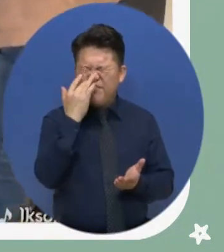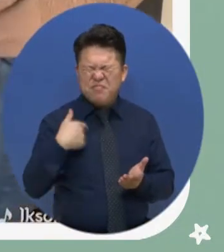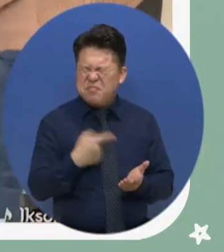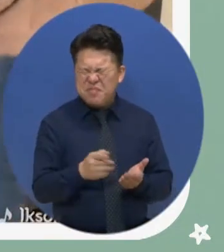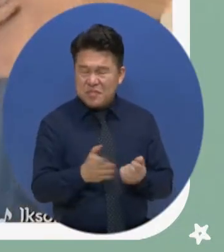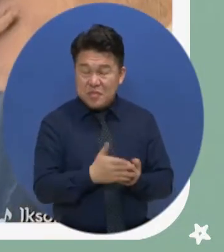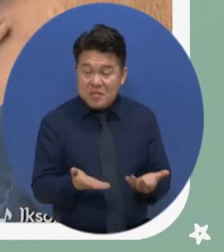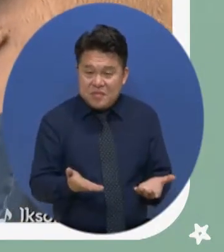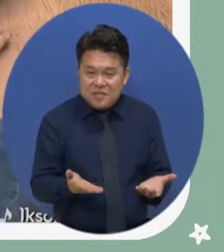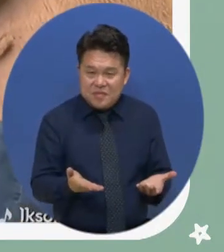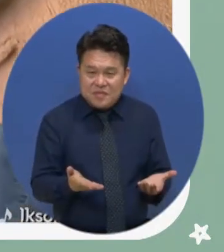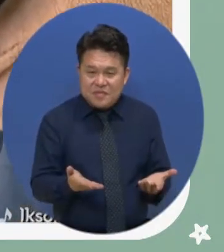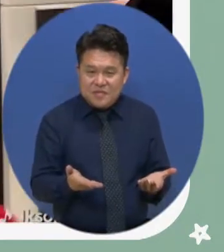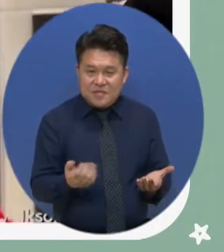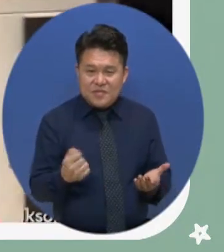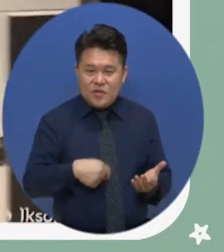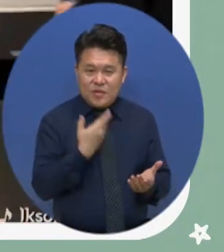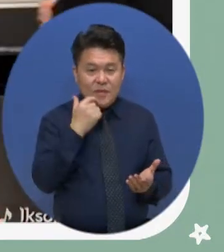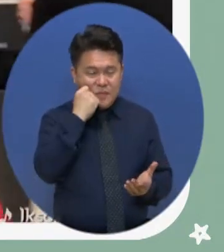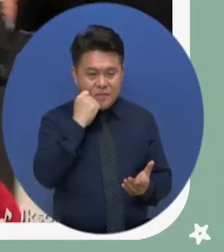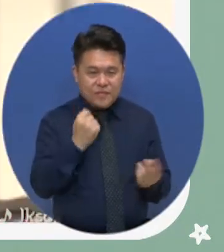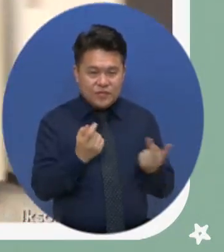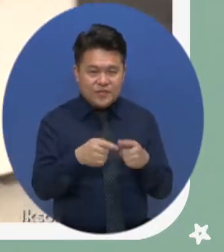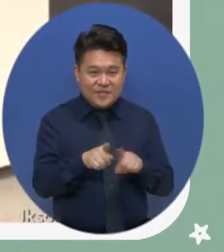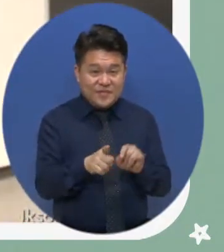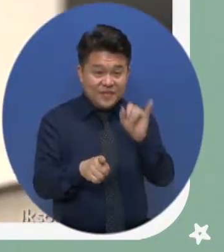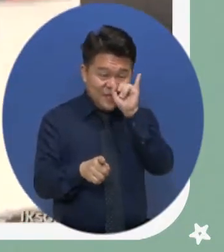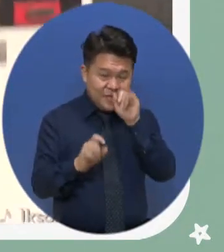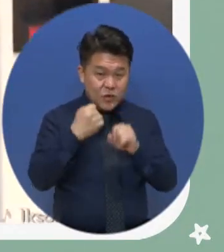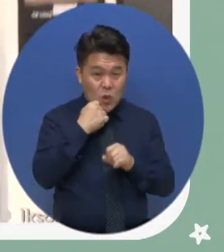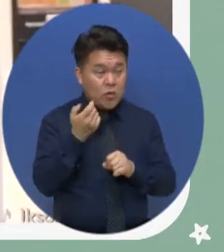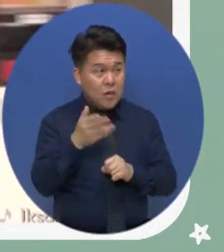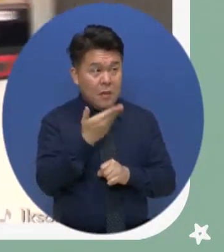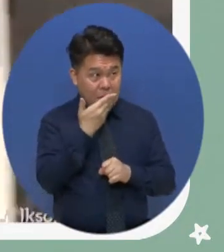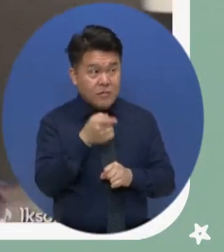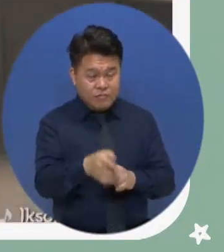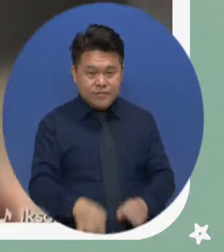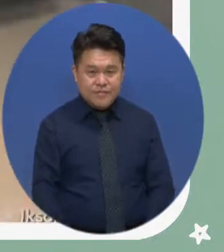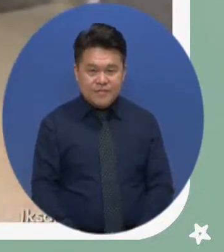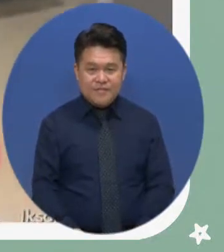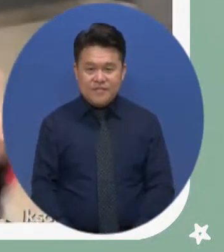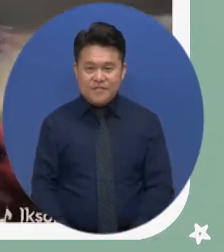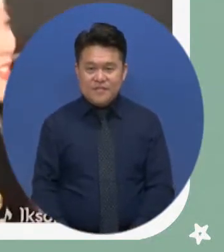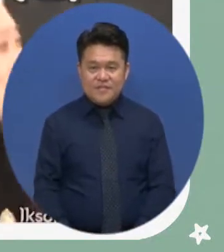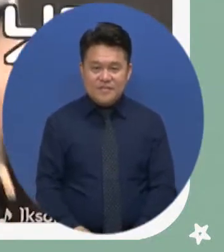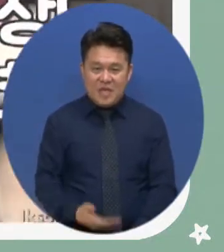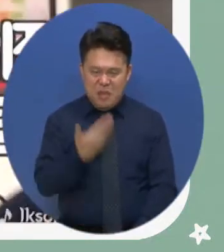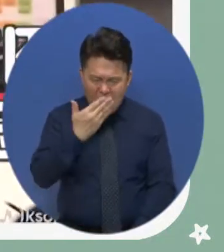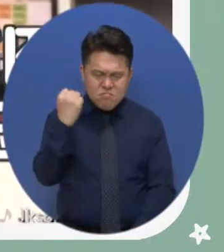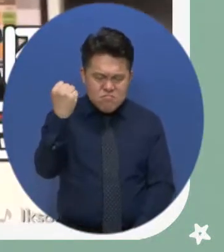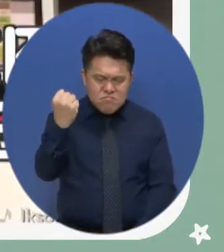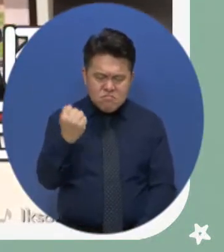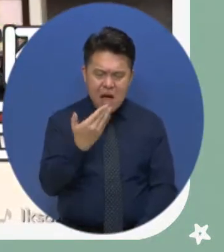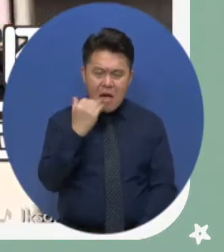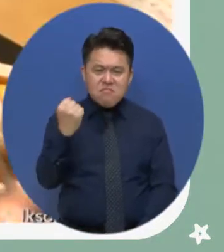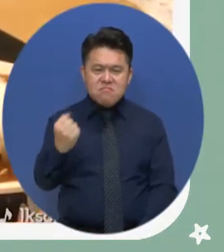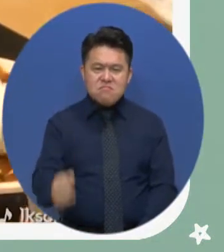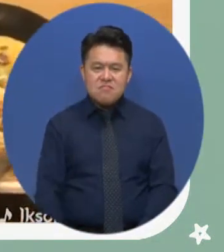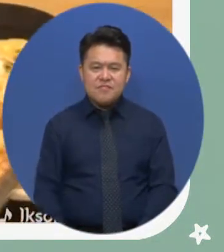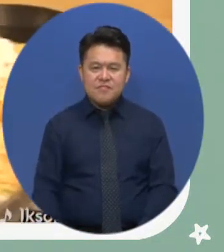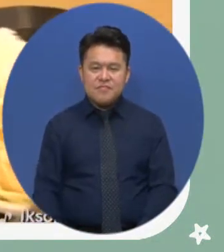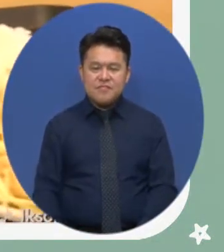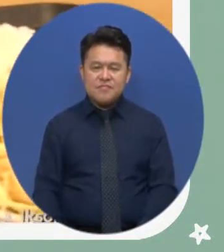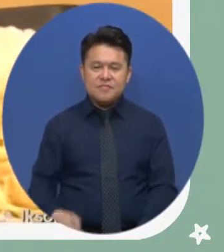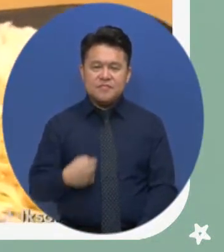모르니까 어차피 혼밥은 또 못하는구나. 이렇게 둘이 모이면은 어렵지만 할 수 있다. 어? 할 수 있다! 이거? 어.